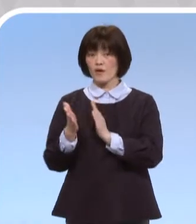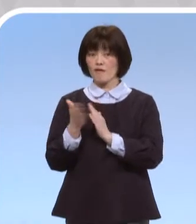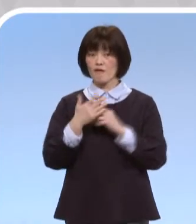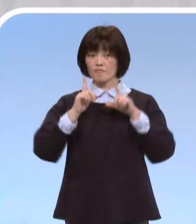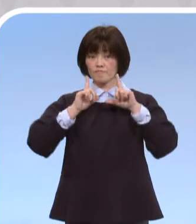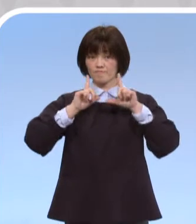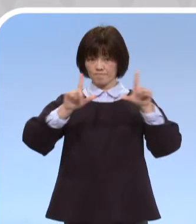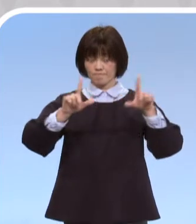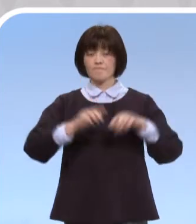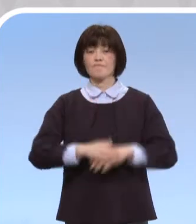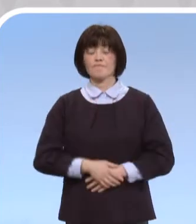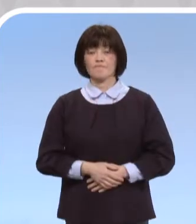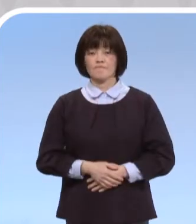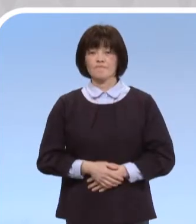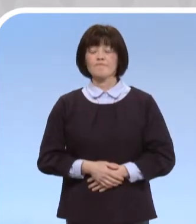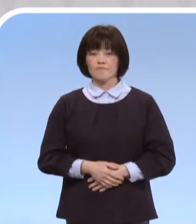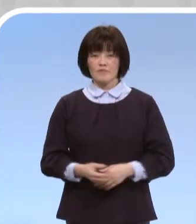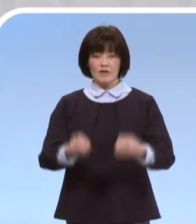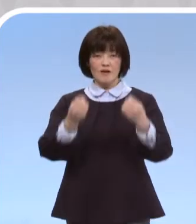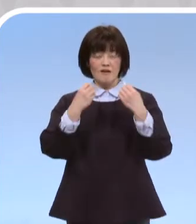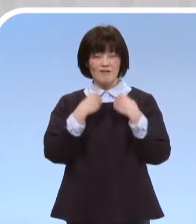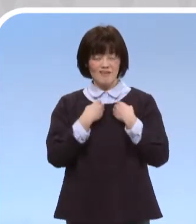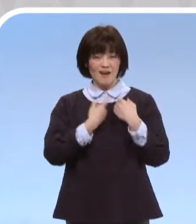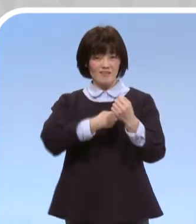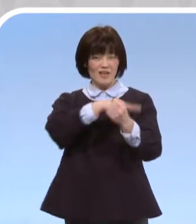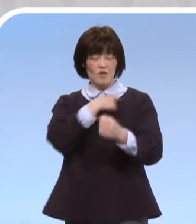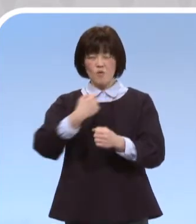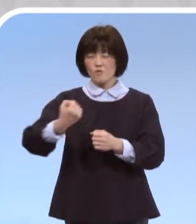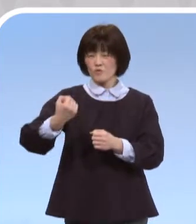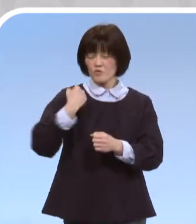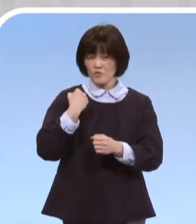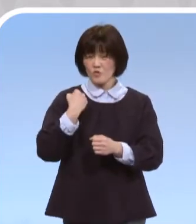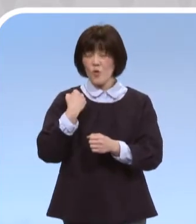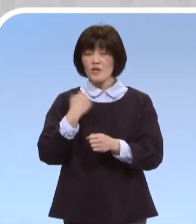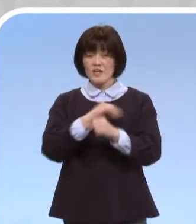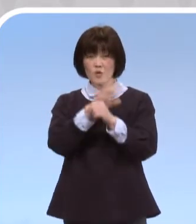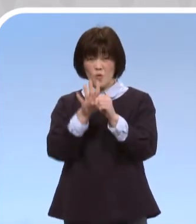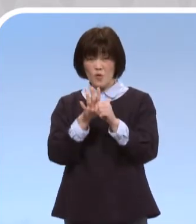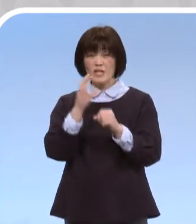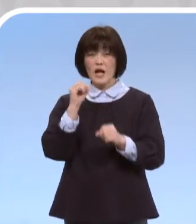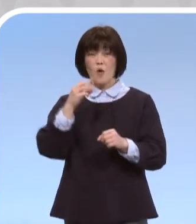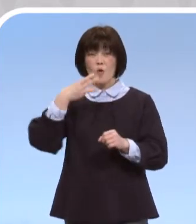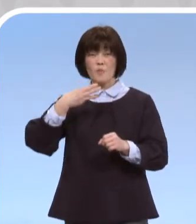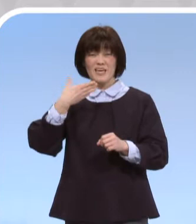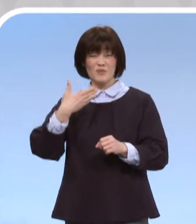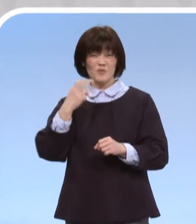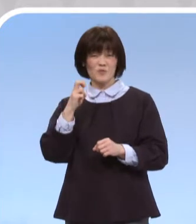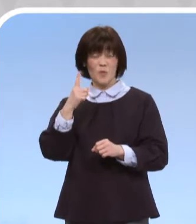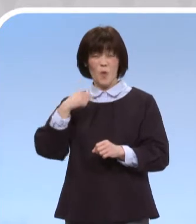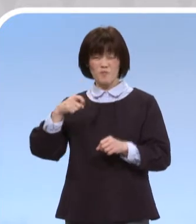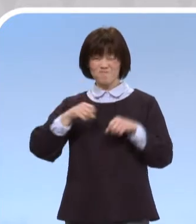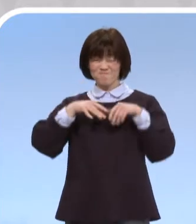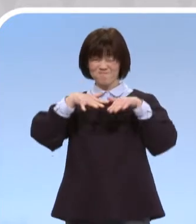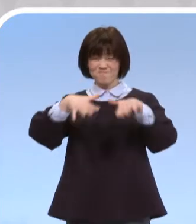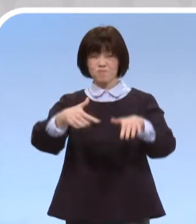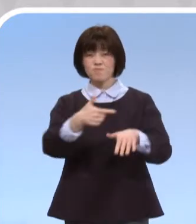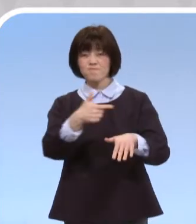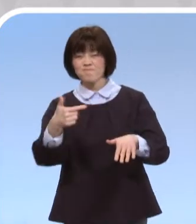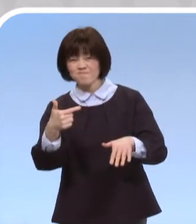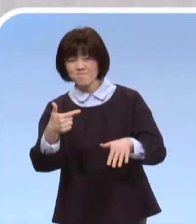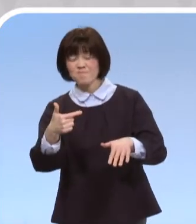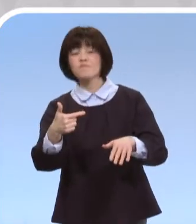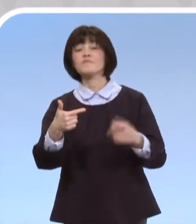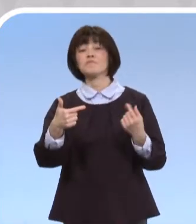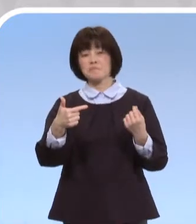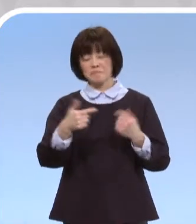兵庫県からのお知らせです。感染力が非常に強いオミクロン株により第6波の感染拡大